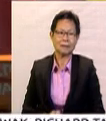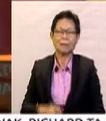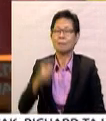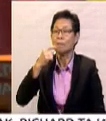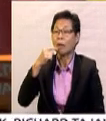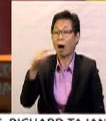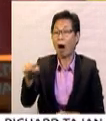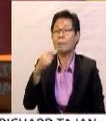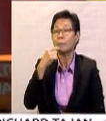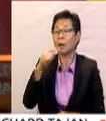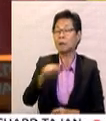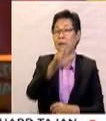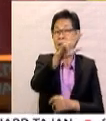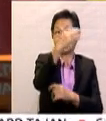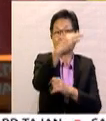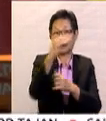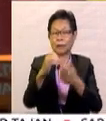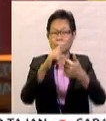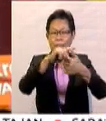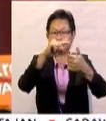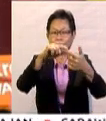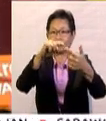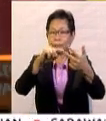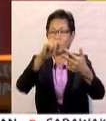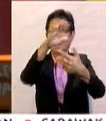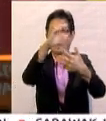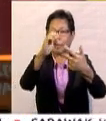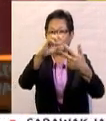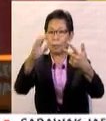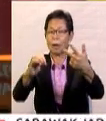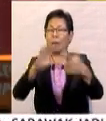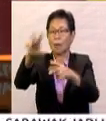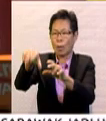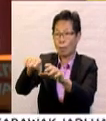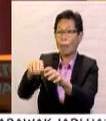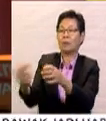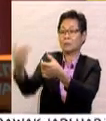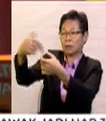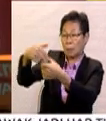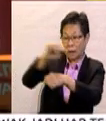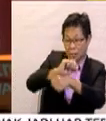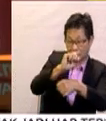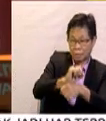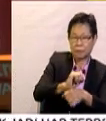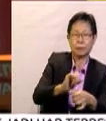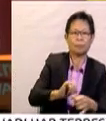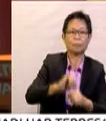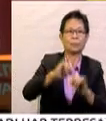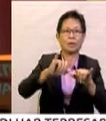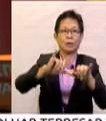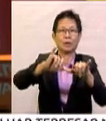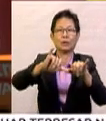Mengarahkan ketiga-tiga pihak yang terlibat dalam kerja ini, iaitu